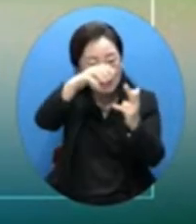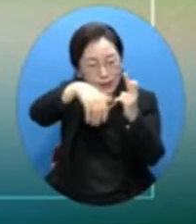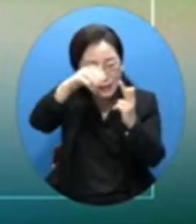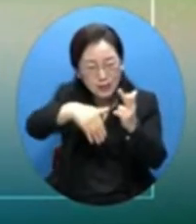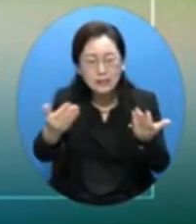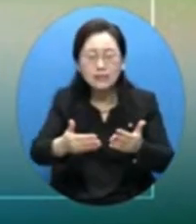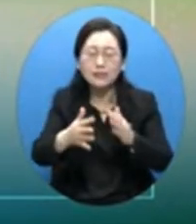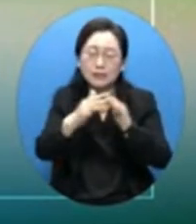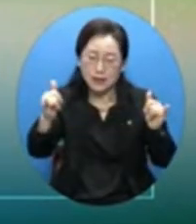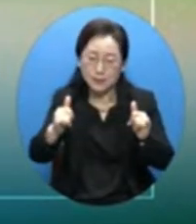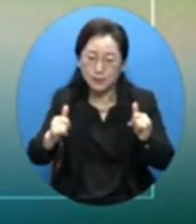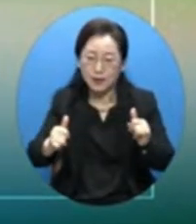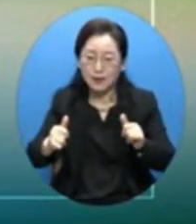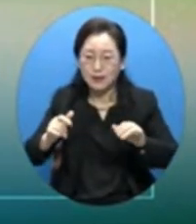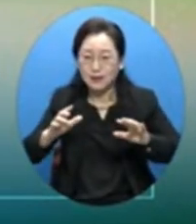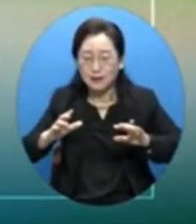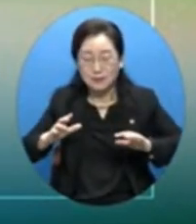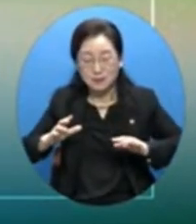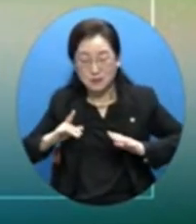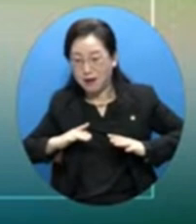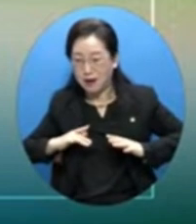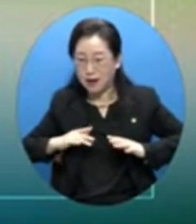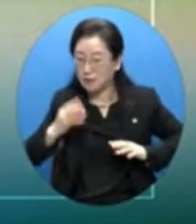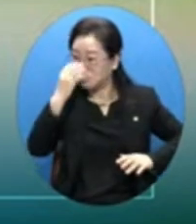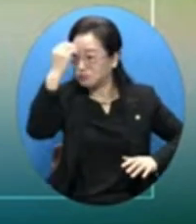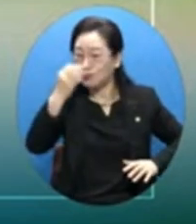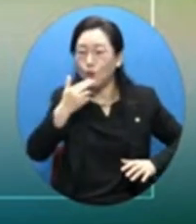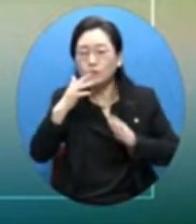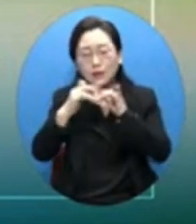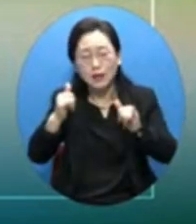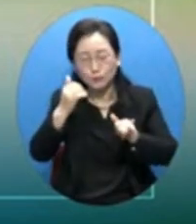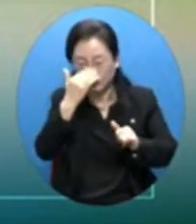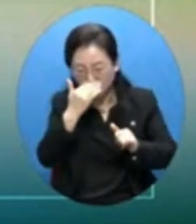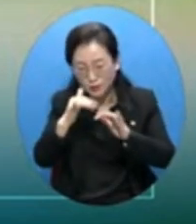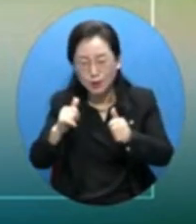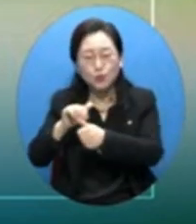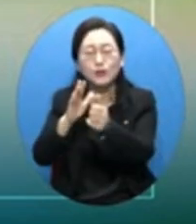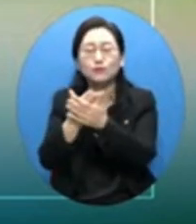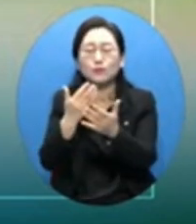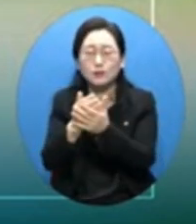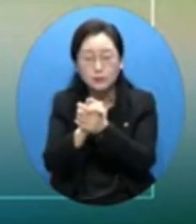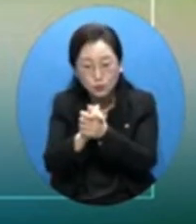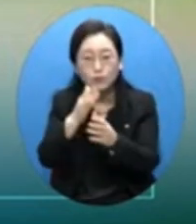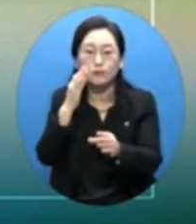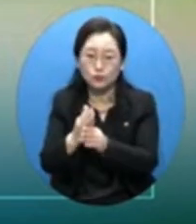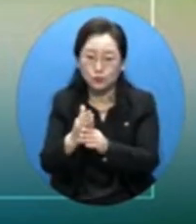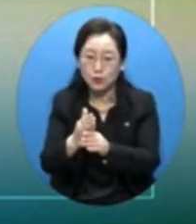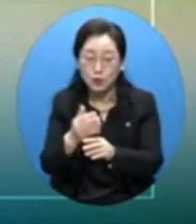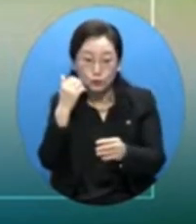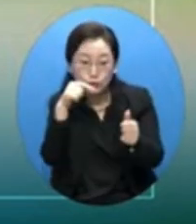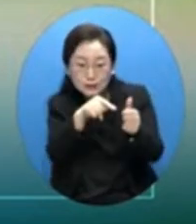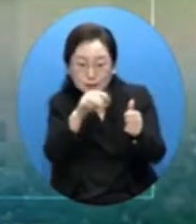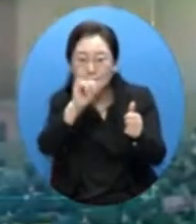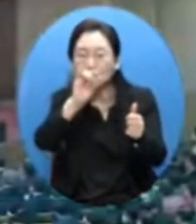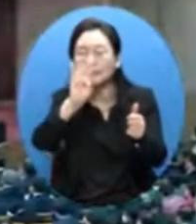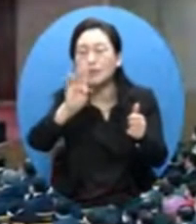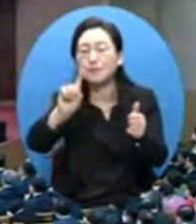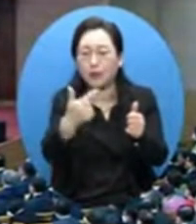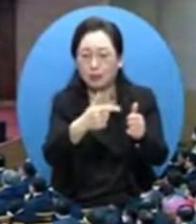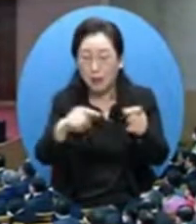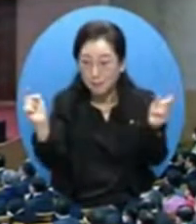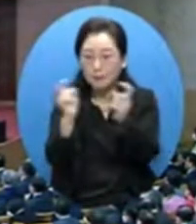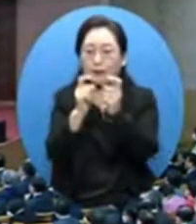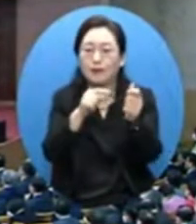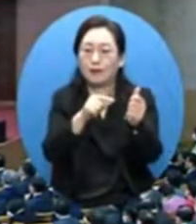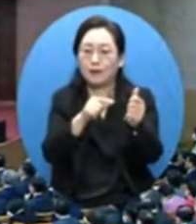자랑하거나 우쭐대지 않을 사람을 보내 주옵소서. 이반 로버츠가 바로 그 청년이었습니다. 이반 로버츠가